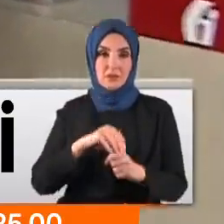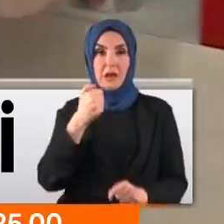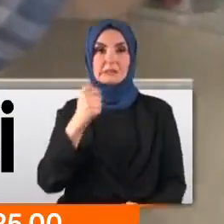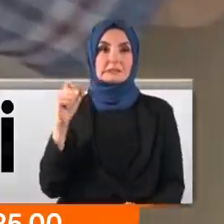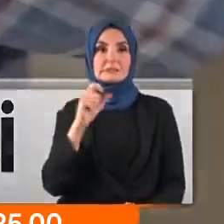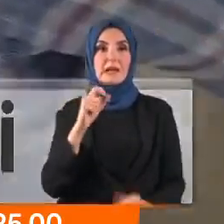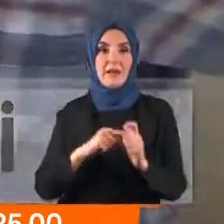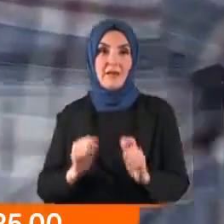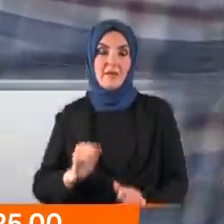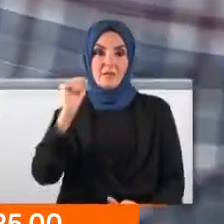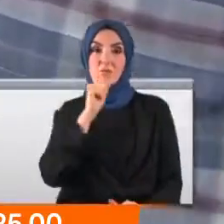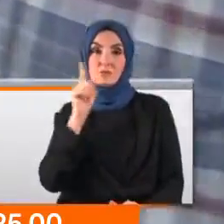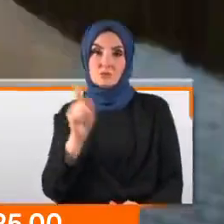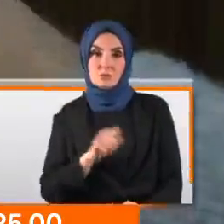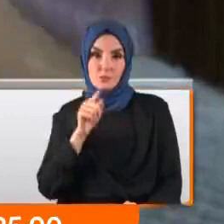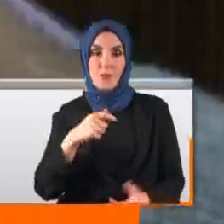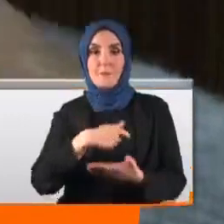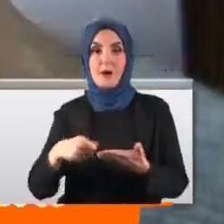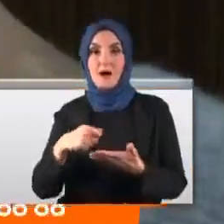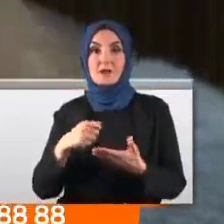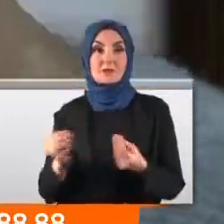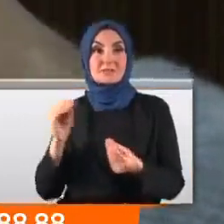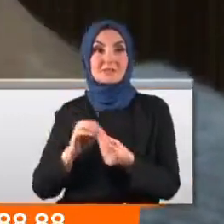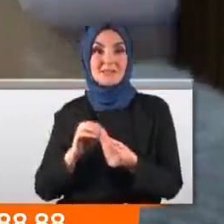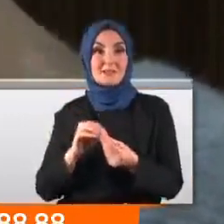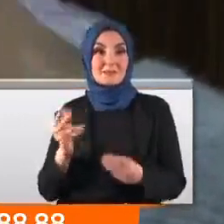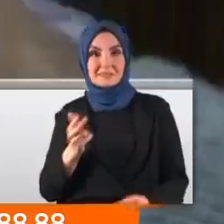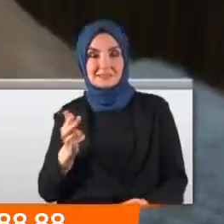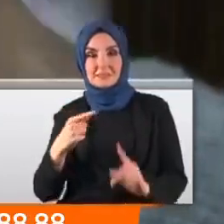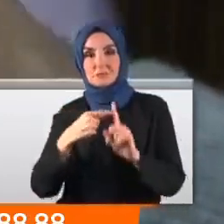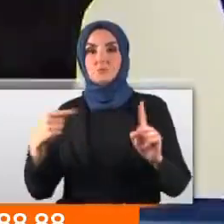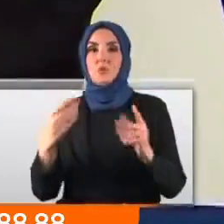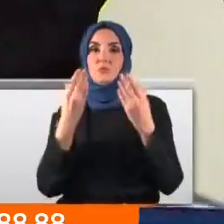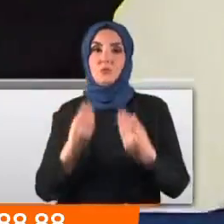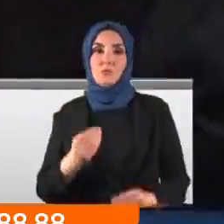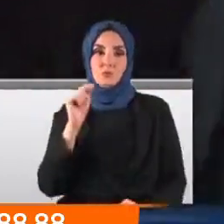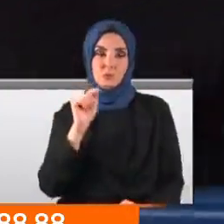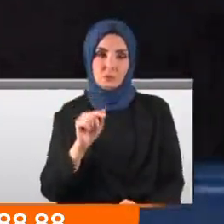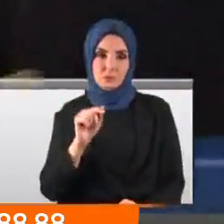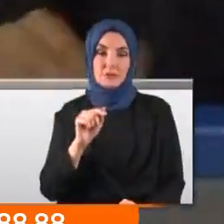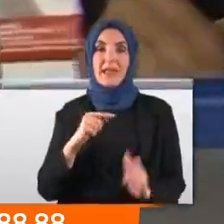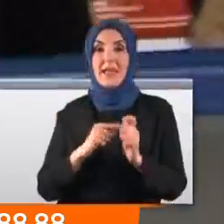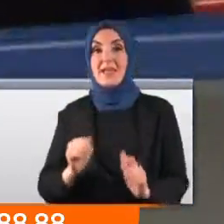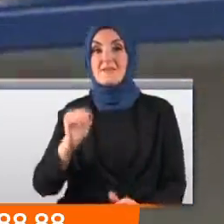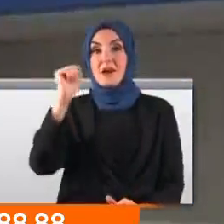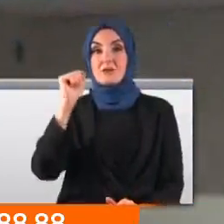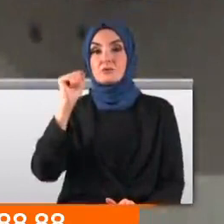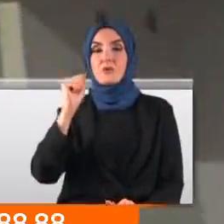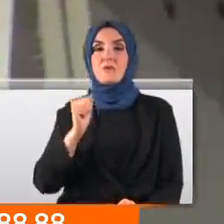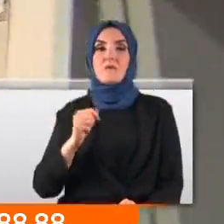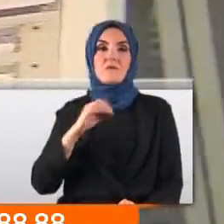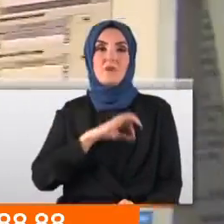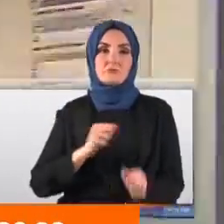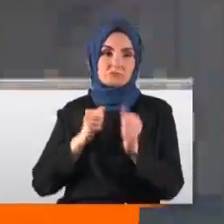maaş artışını belirleyecek. Memur emeklileri %8 toplu sözleşme artışının yanı sıra enflasyon farkı da alacak.